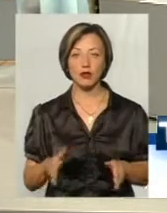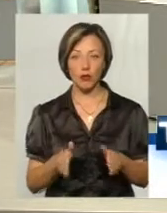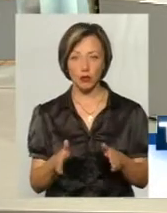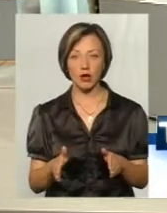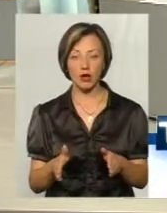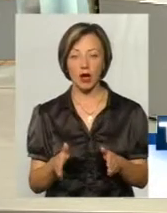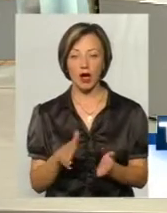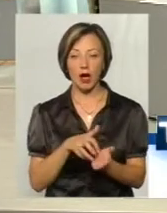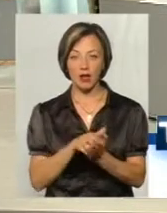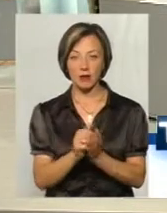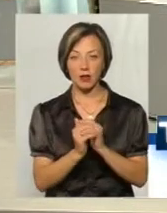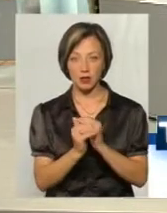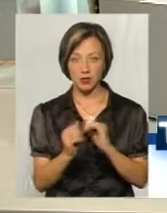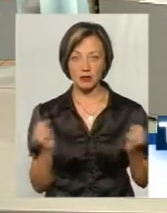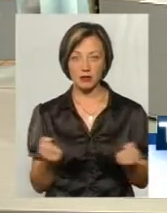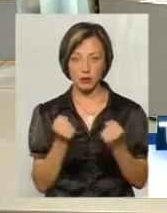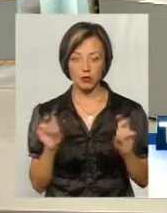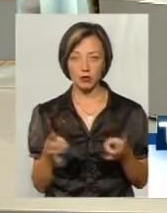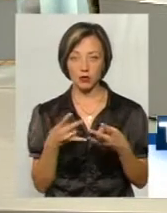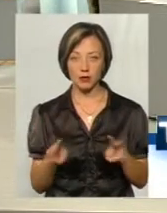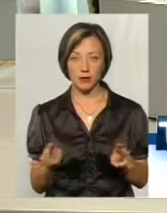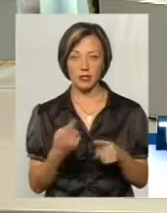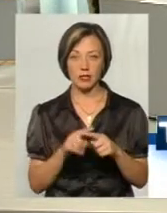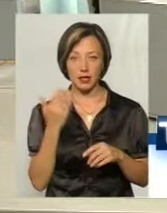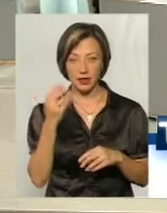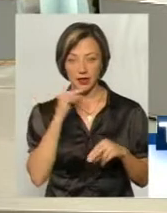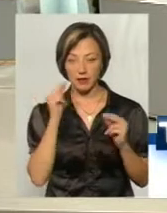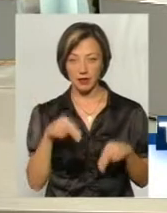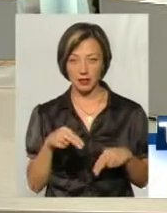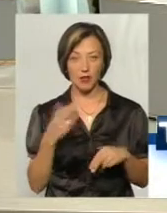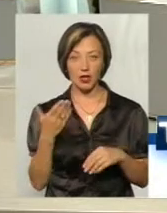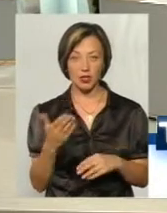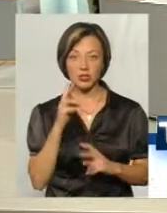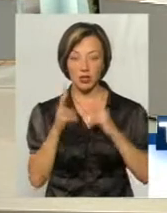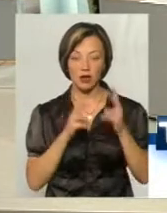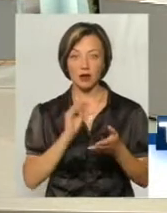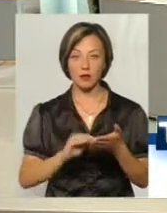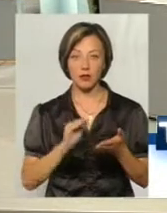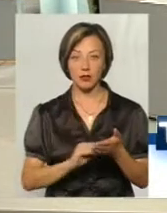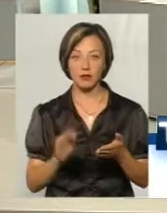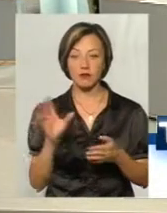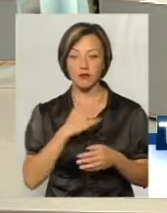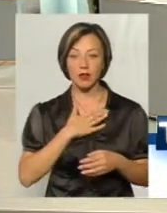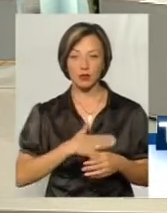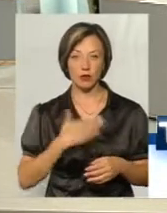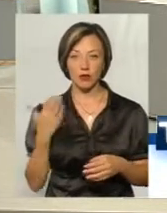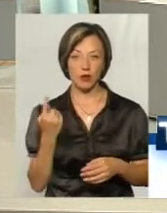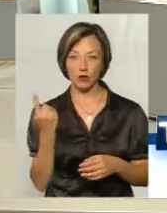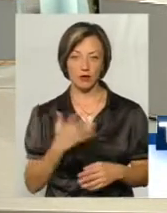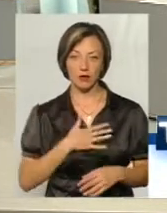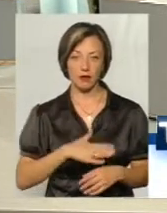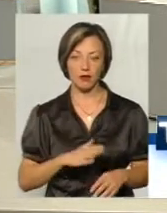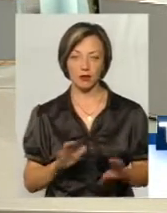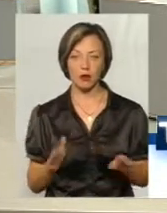Будувати дорогу, асфальтобетон укладувати зимою не потрібно. То це їхня вина, що в нас? Ну, так вони ж скарги пишуть. Всіх влаштовує, їх одних не